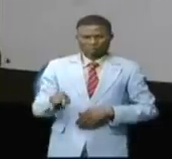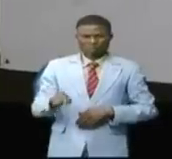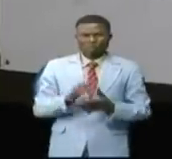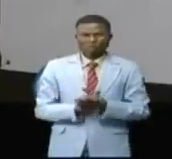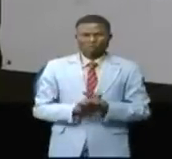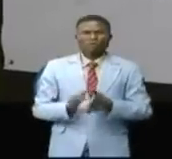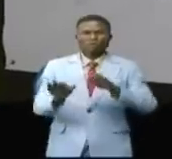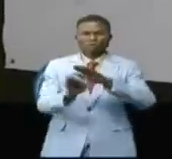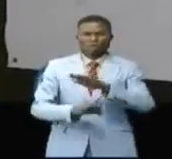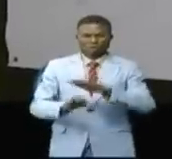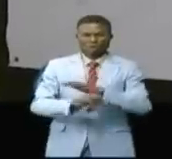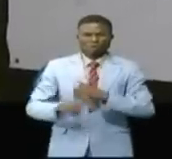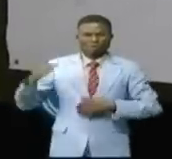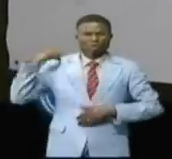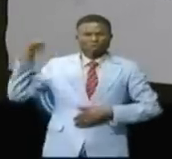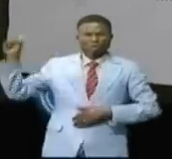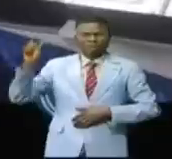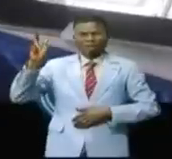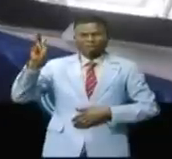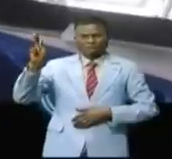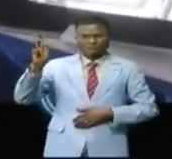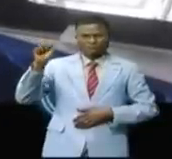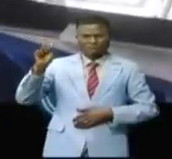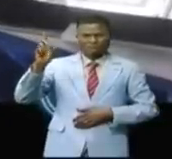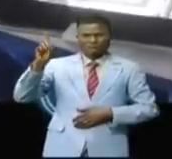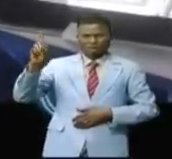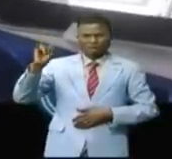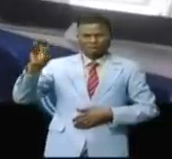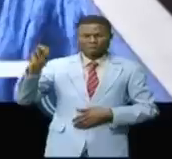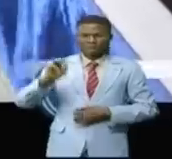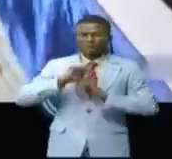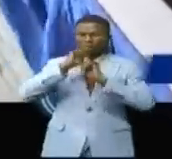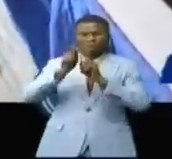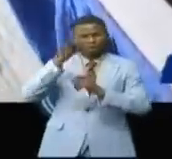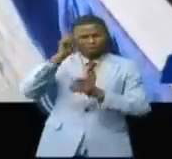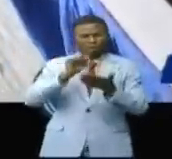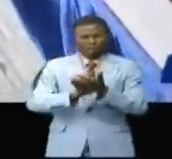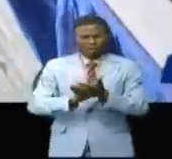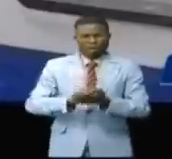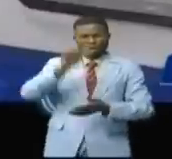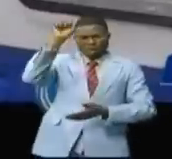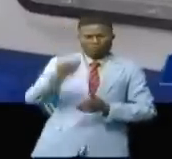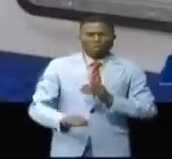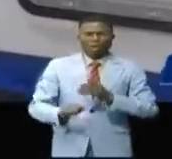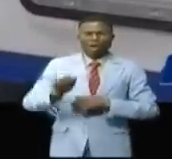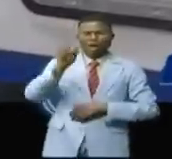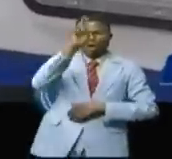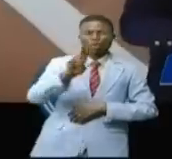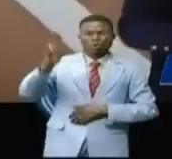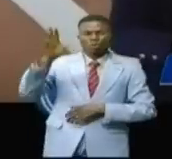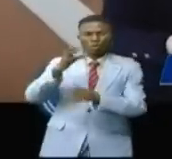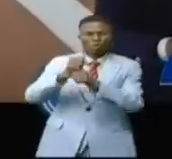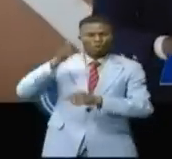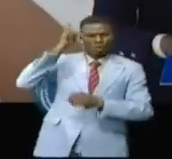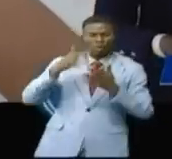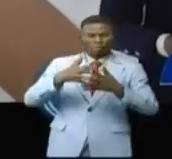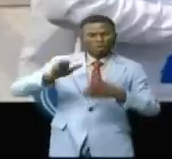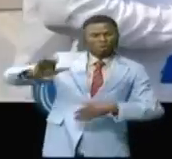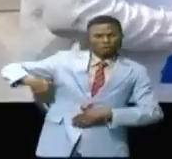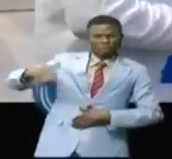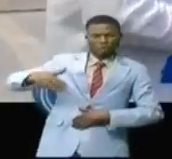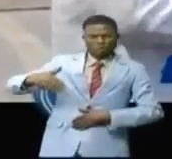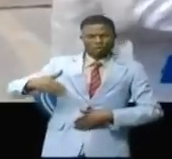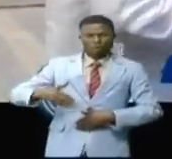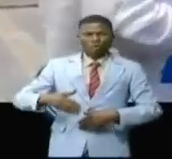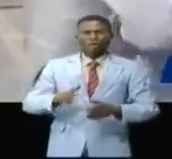la fondation rendrait kadima n'est pas son premier don dans cette province les bajoues et a déjà eu à bénéficier des machines à coudre des